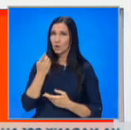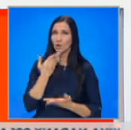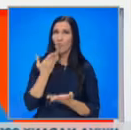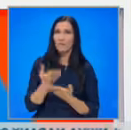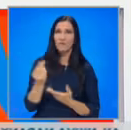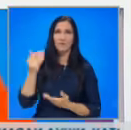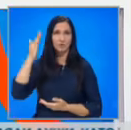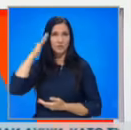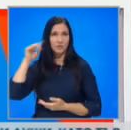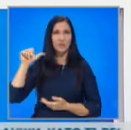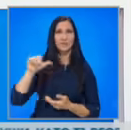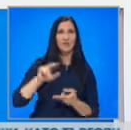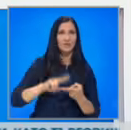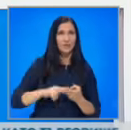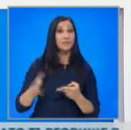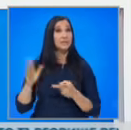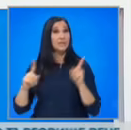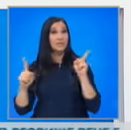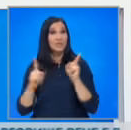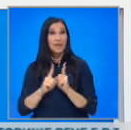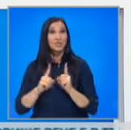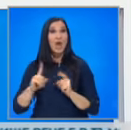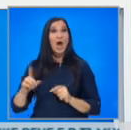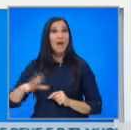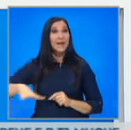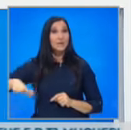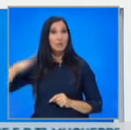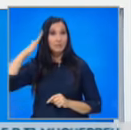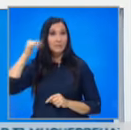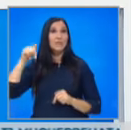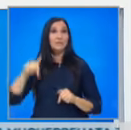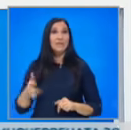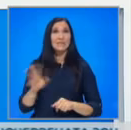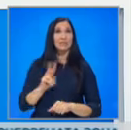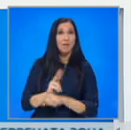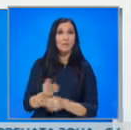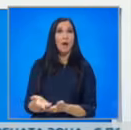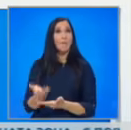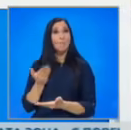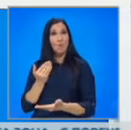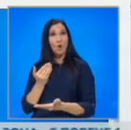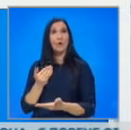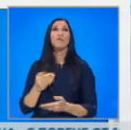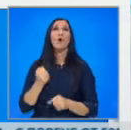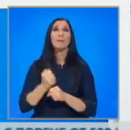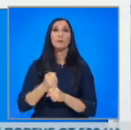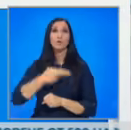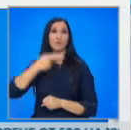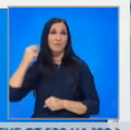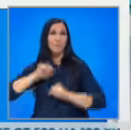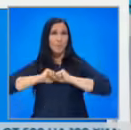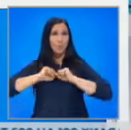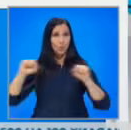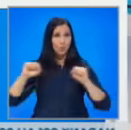обяви финансовия министър Асен Василев след среща с ресорното министерство този следобед. А по-рано през деня работници от компанията протестираха